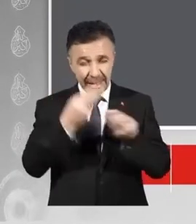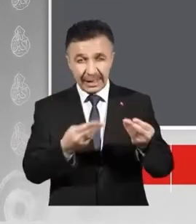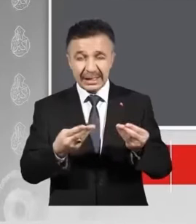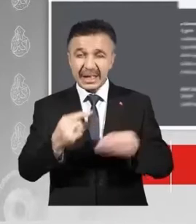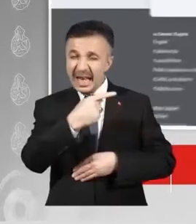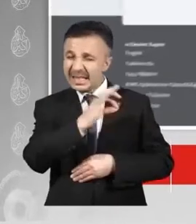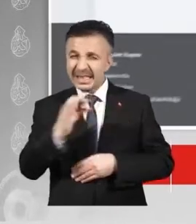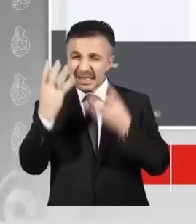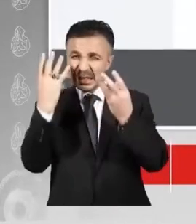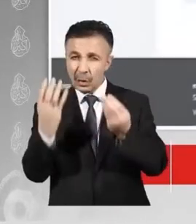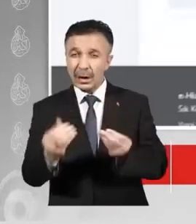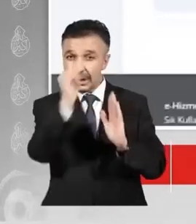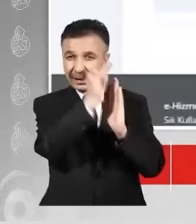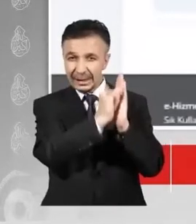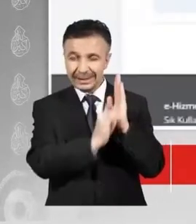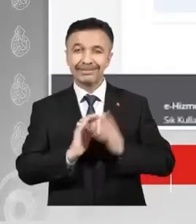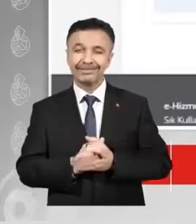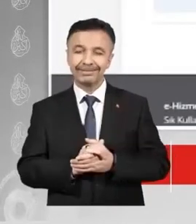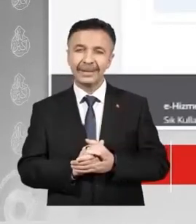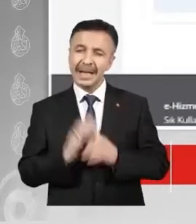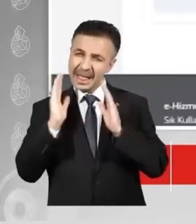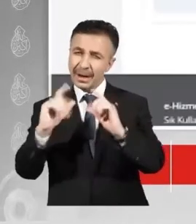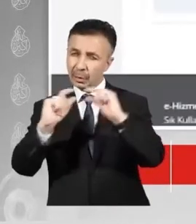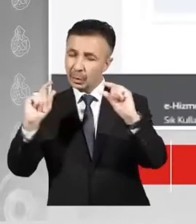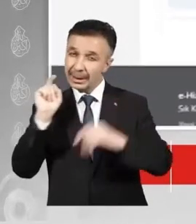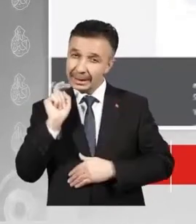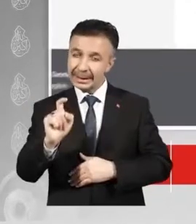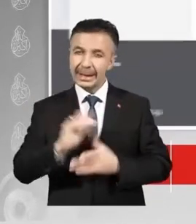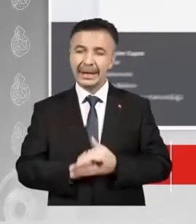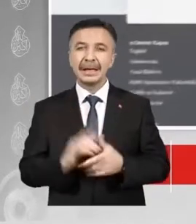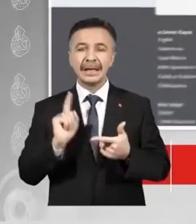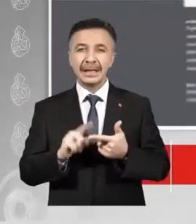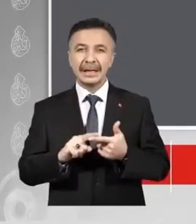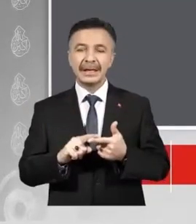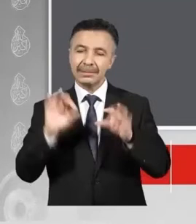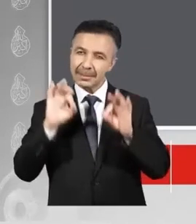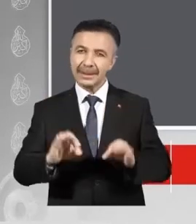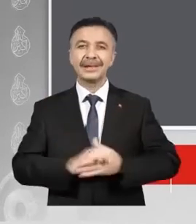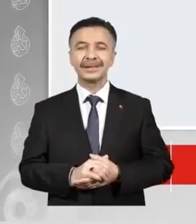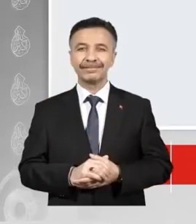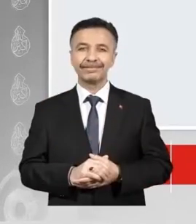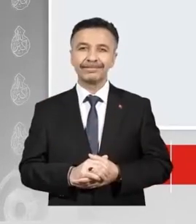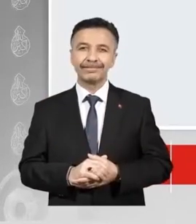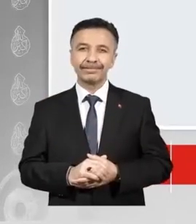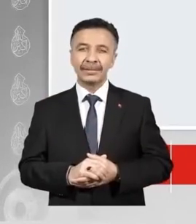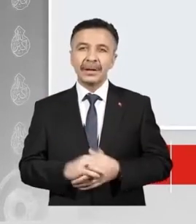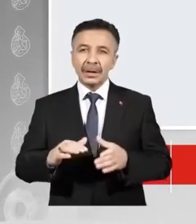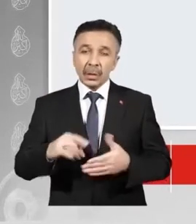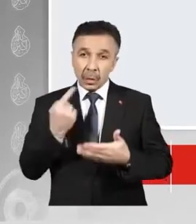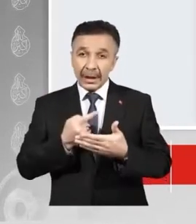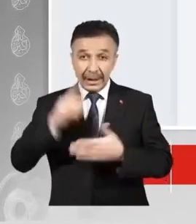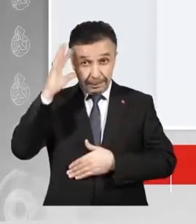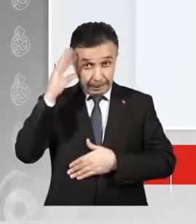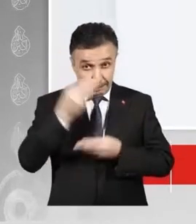eksiksiz olarak giriniz. Devam et butonuna tıklayarak ikinci aşamaya geçiniz. Kur'an-ı Kerim